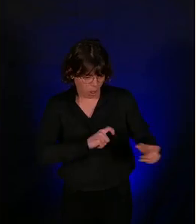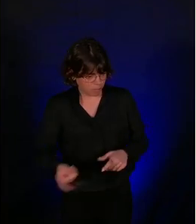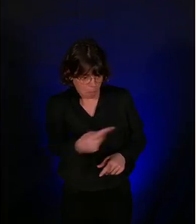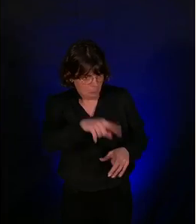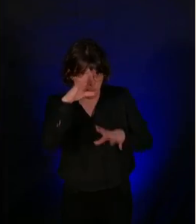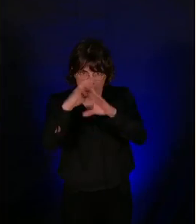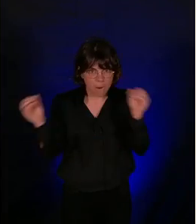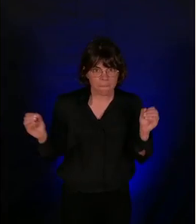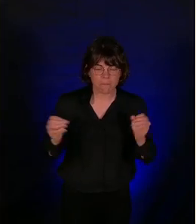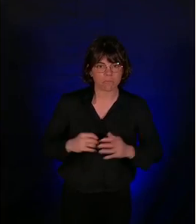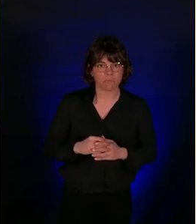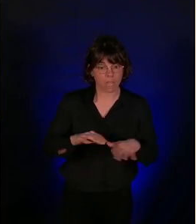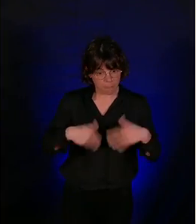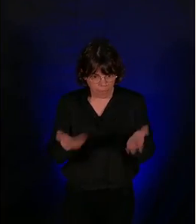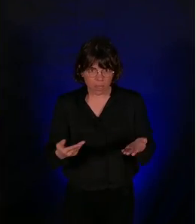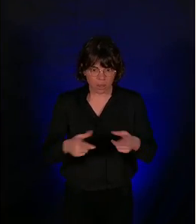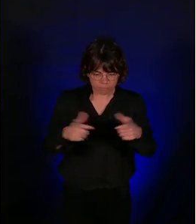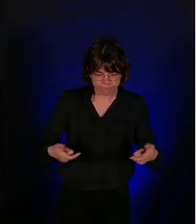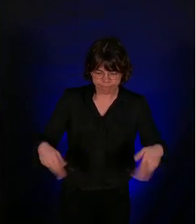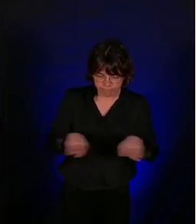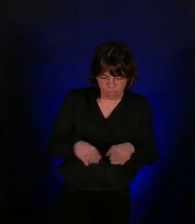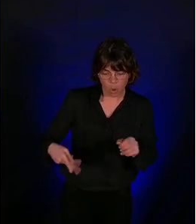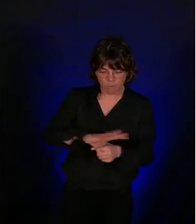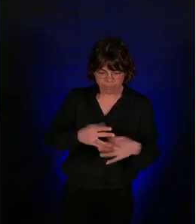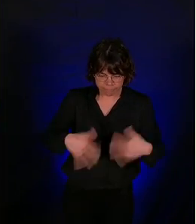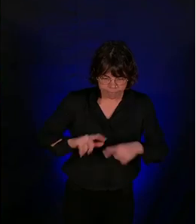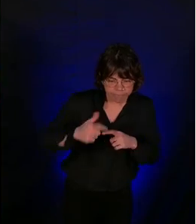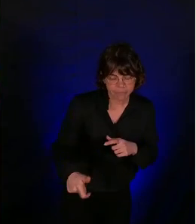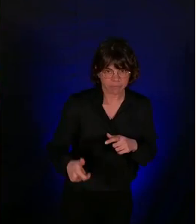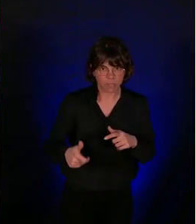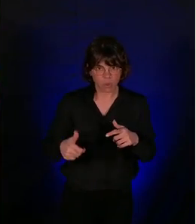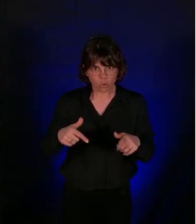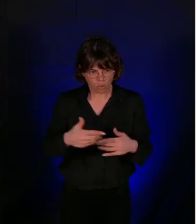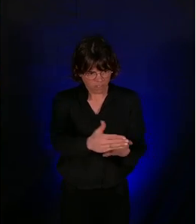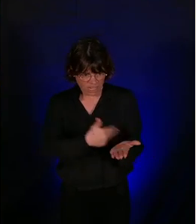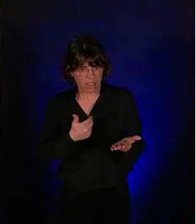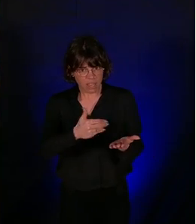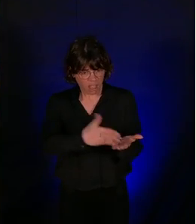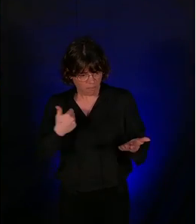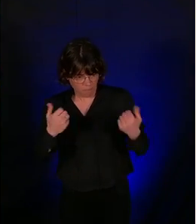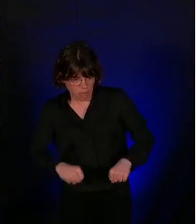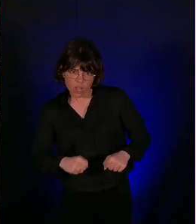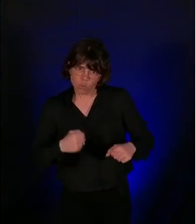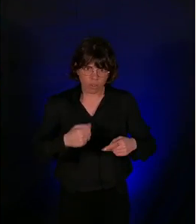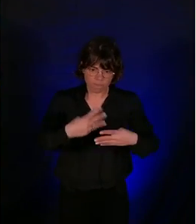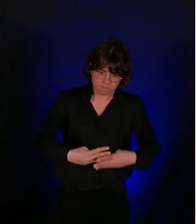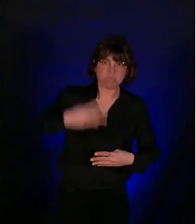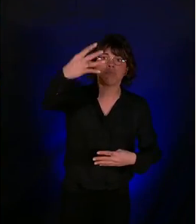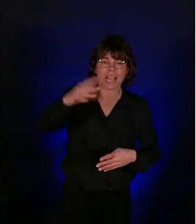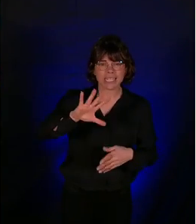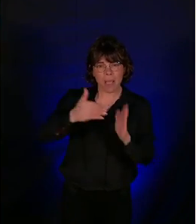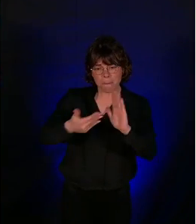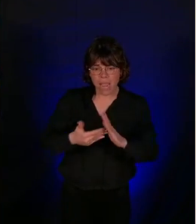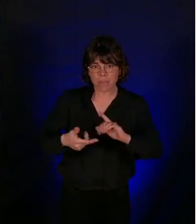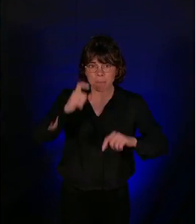euh et même après la fermeture même après le covid et C faitchasser on avait monté des belles barricades les plus grandes de la région he on avait 5 m de contenur